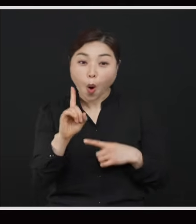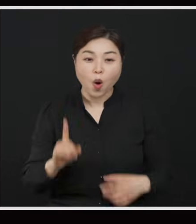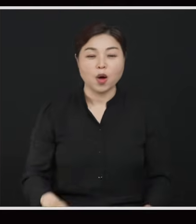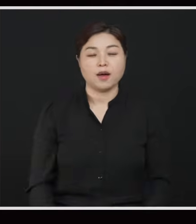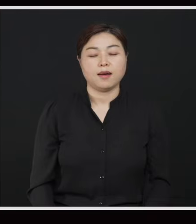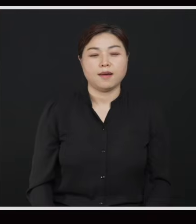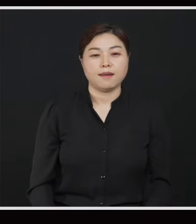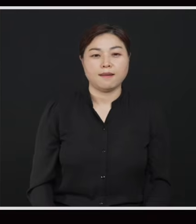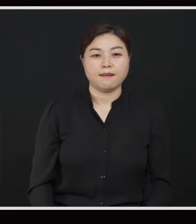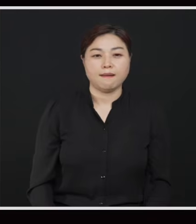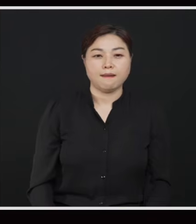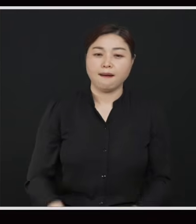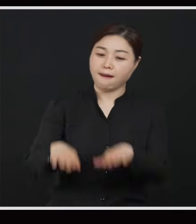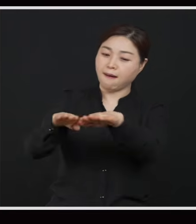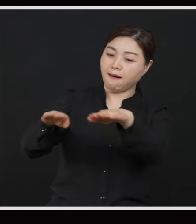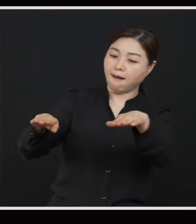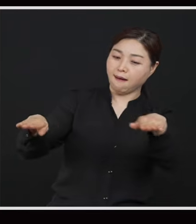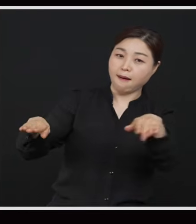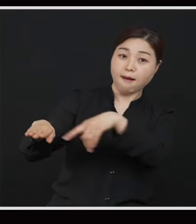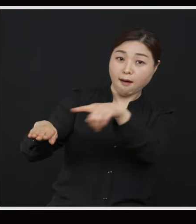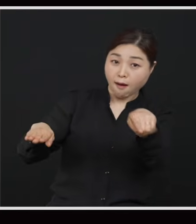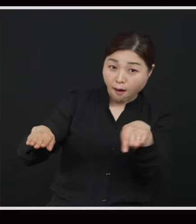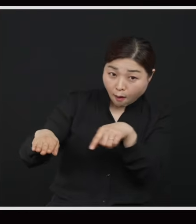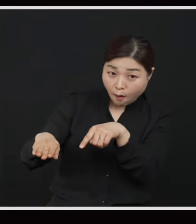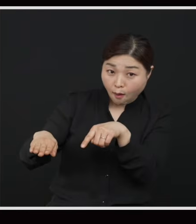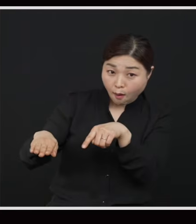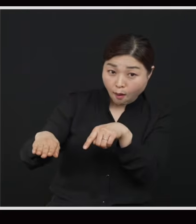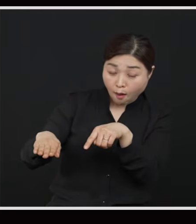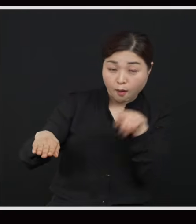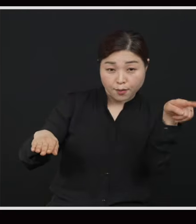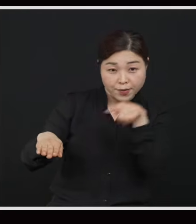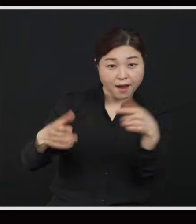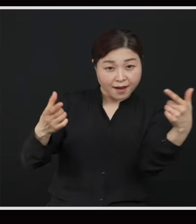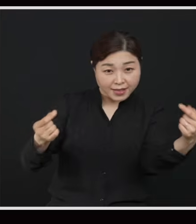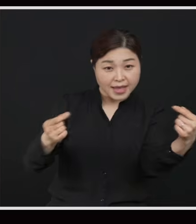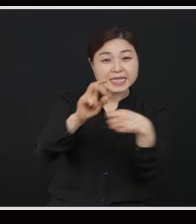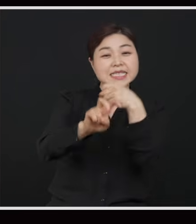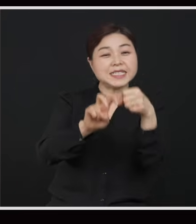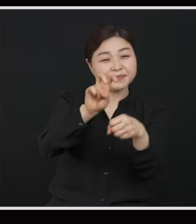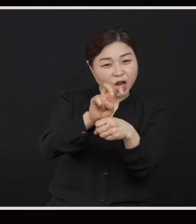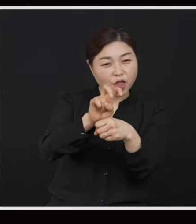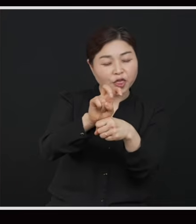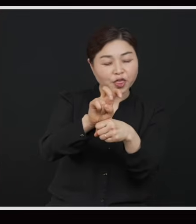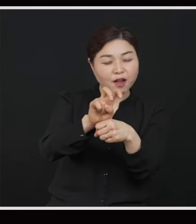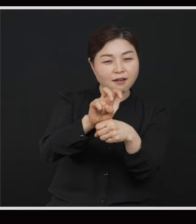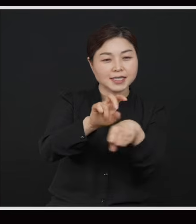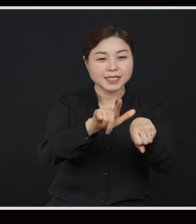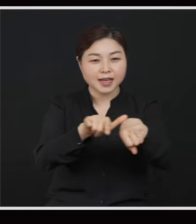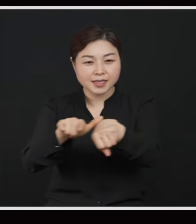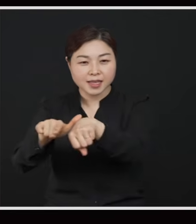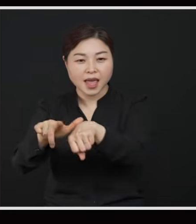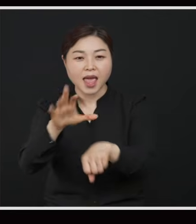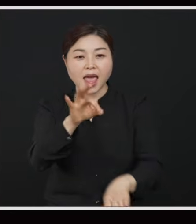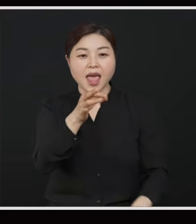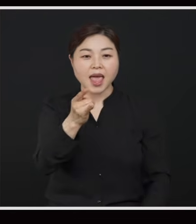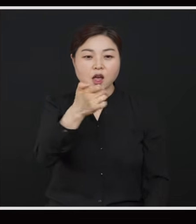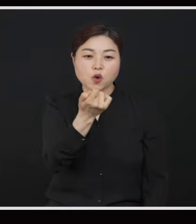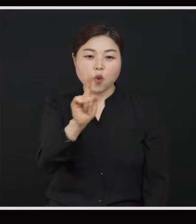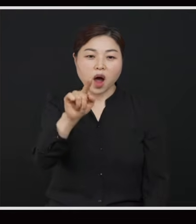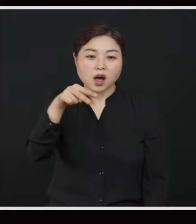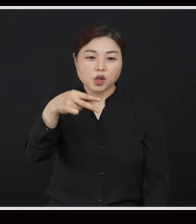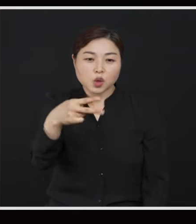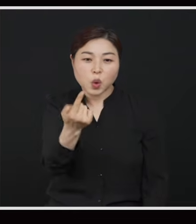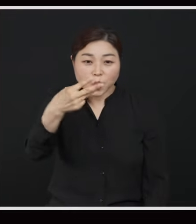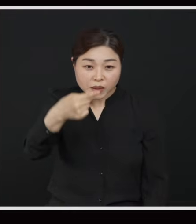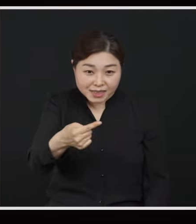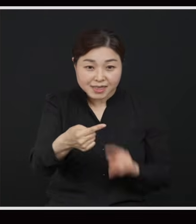이 사람들하고 같은 사람들이에요. 20년 차이로 이 의사가 에콰도르에서